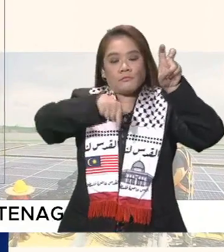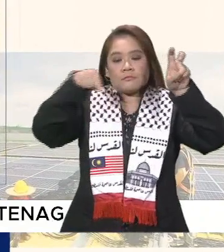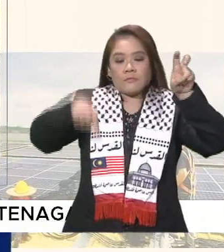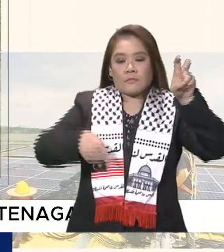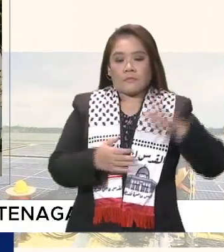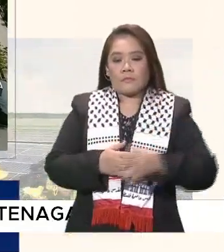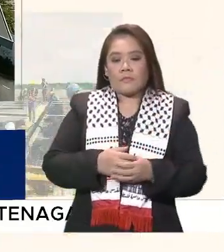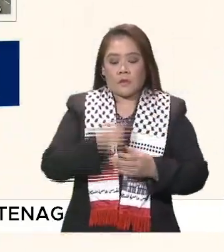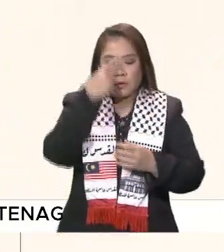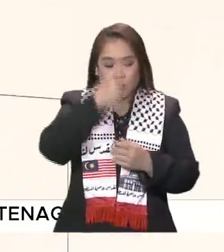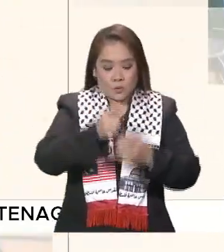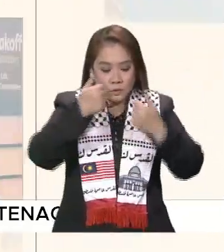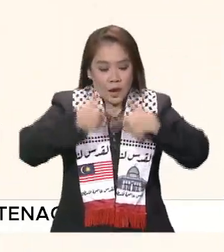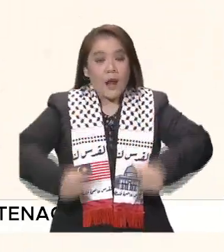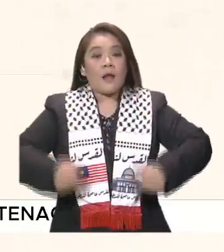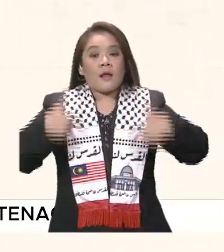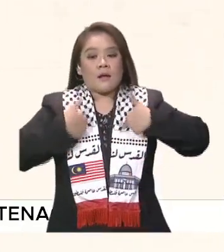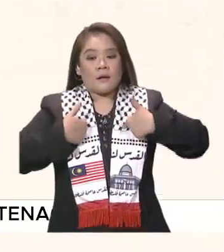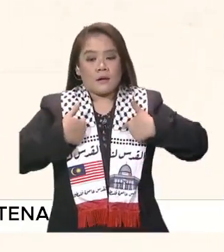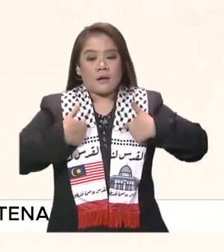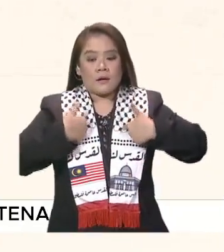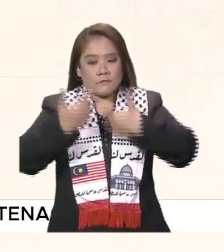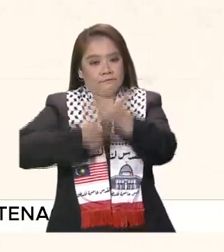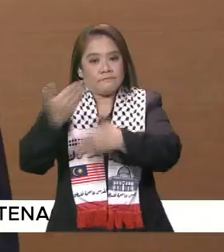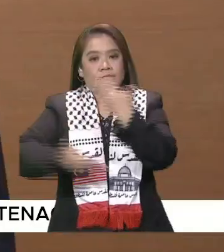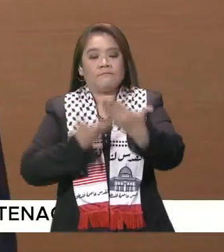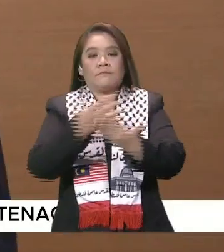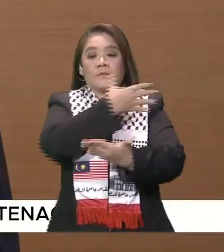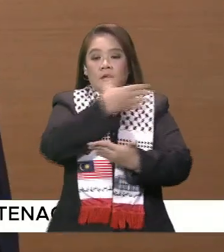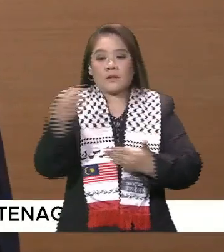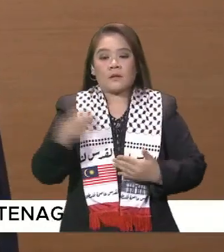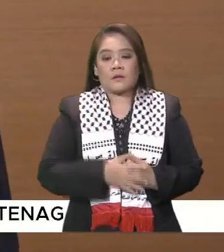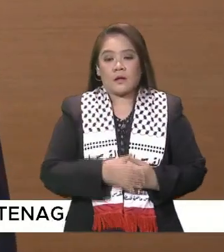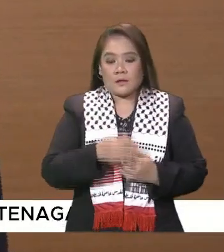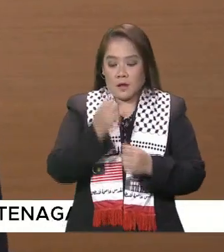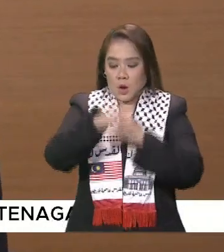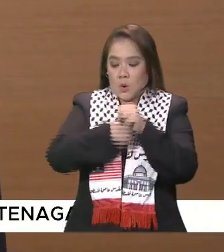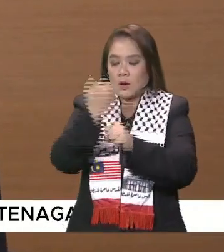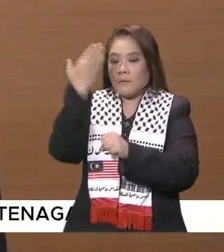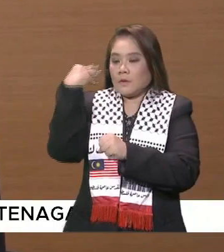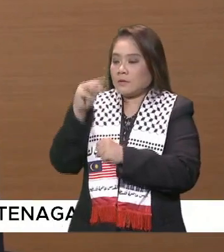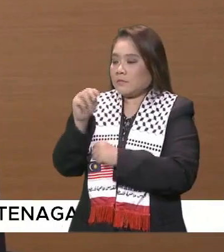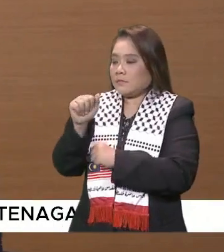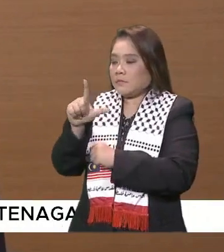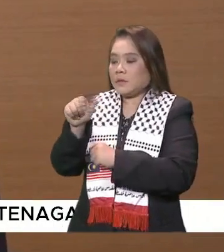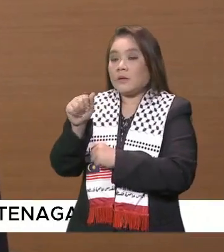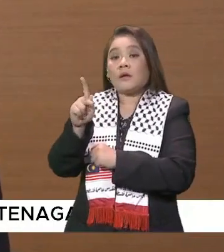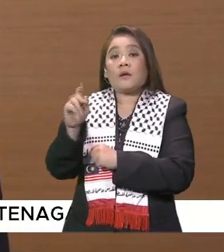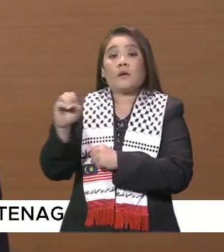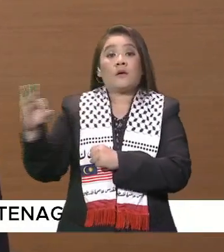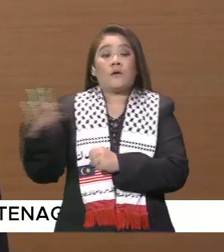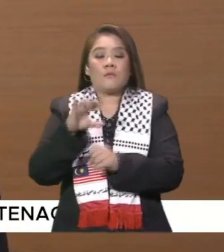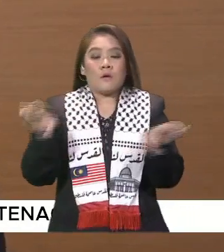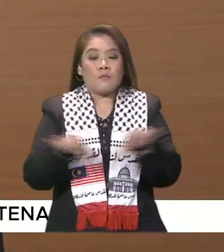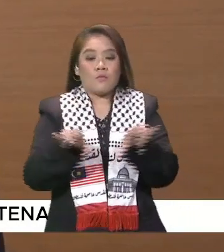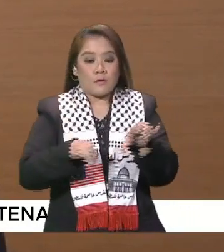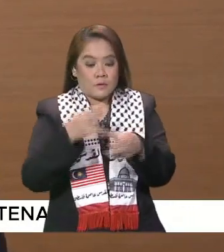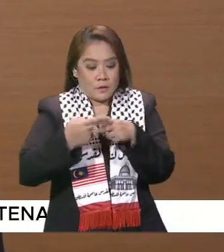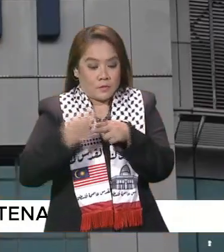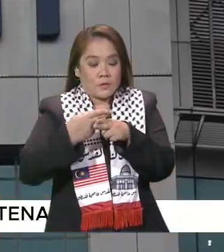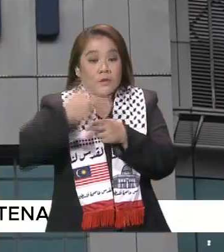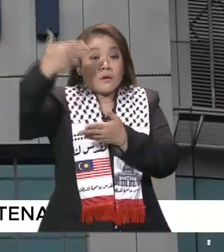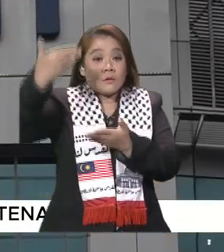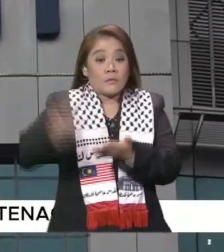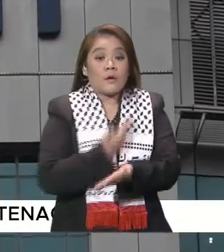iaitu Enhancing Life, Enriching Communities. Tahun lepas, Malakoff telah melakukan penjenamaan semula dalam mengekalkan